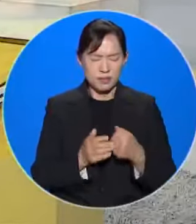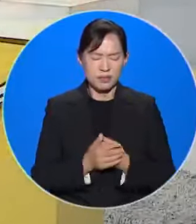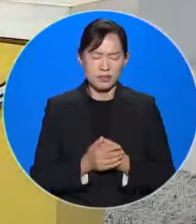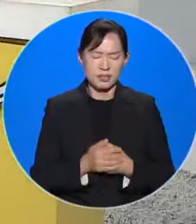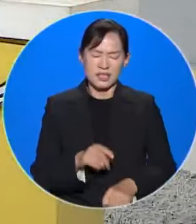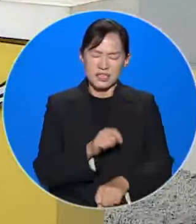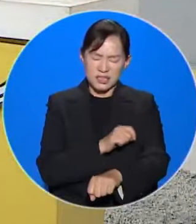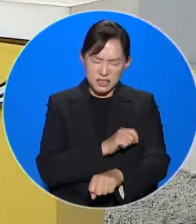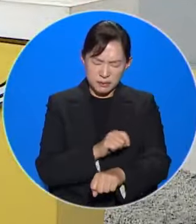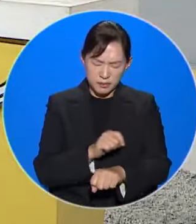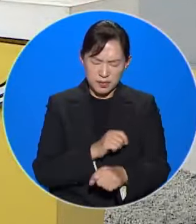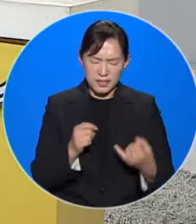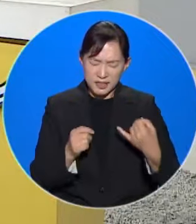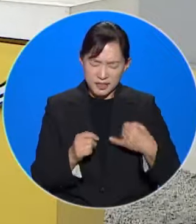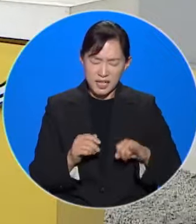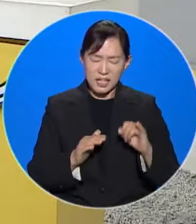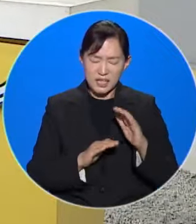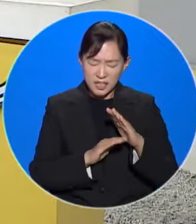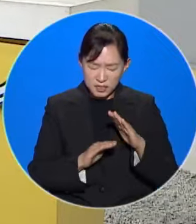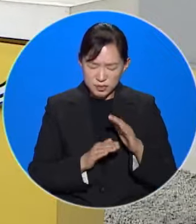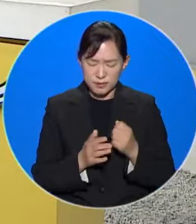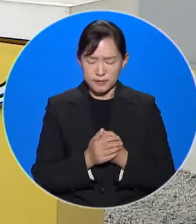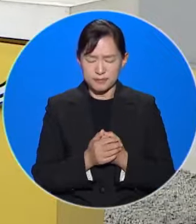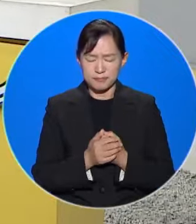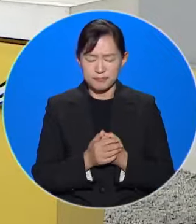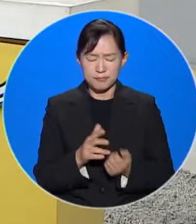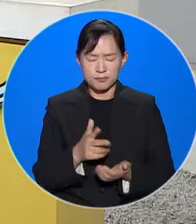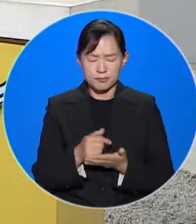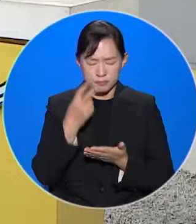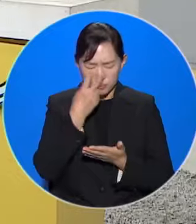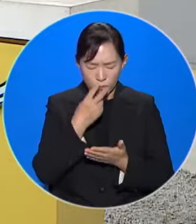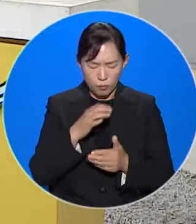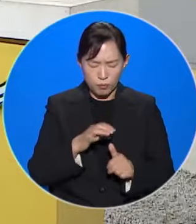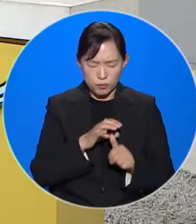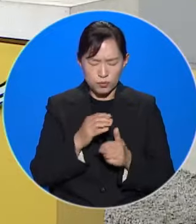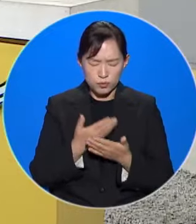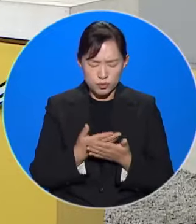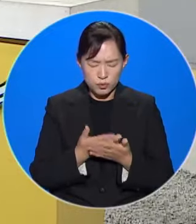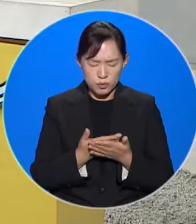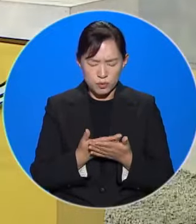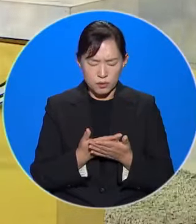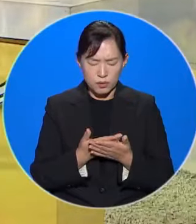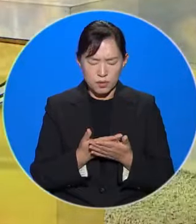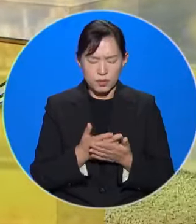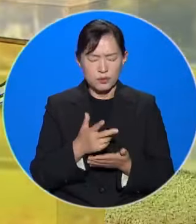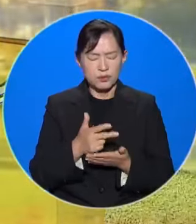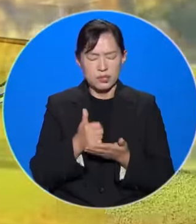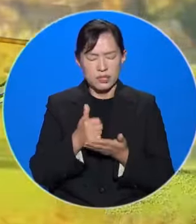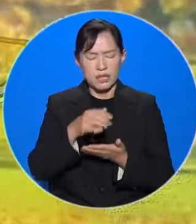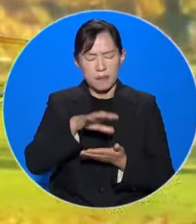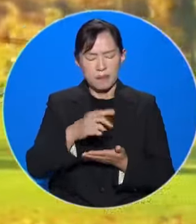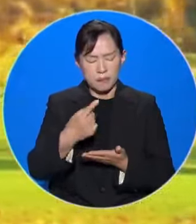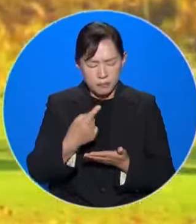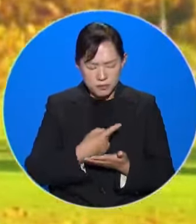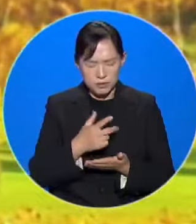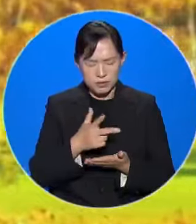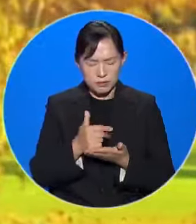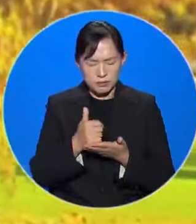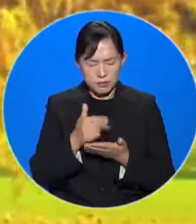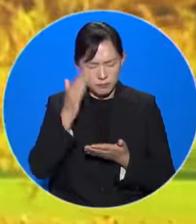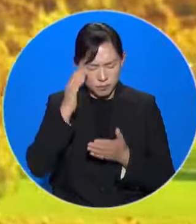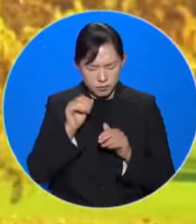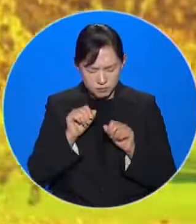우리 따님 가정을 위해 기도합니다. 그 가정을 지켜주시고 보호하여 주시고 하나님, 이 가정이 주님 앞에 나와서 정말 주님 앞에 머리